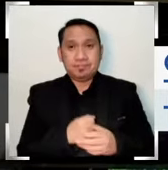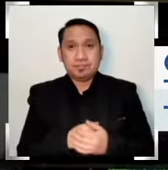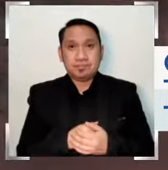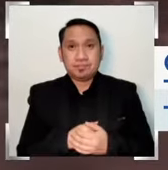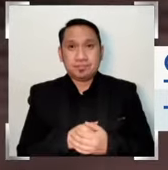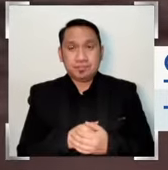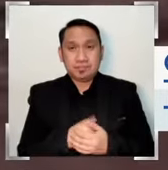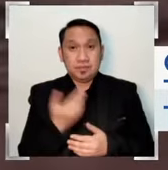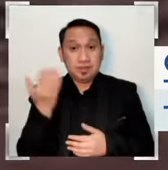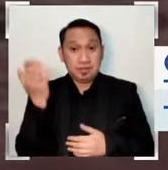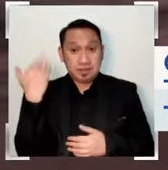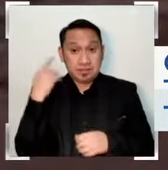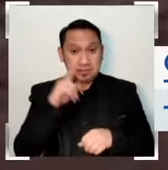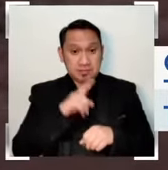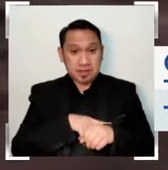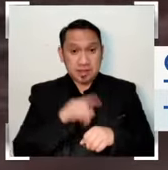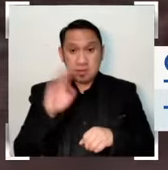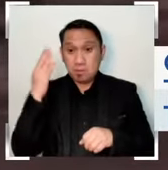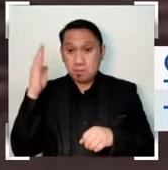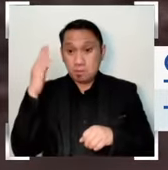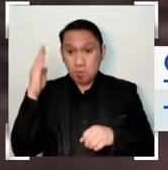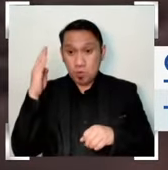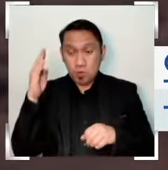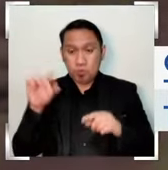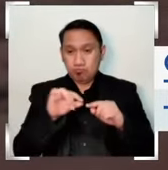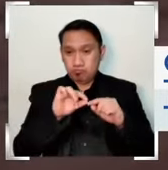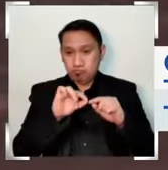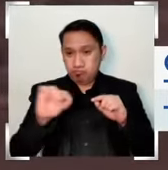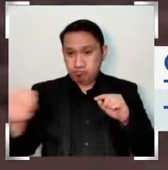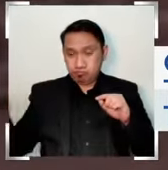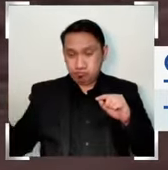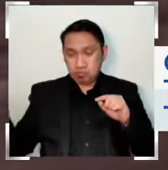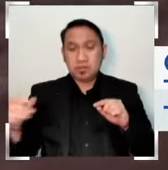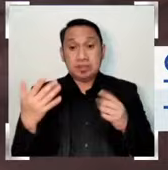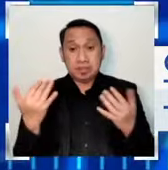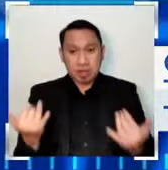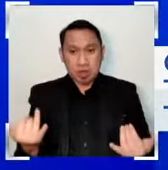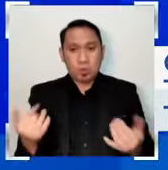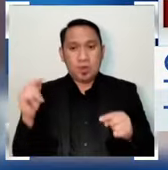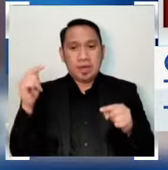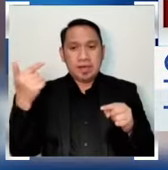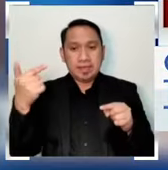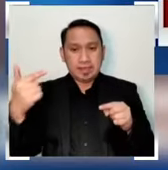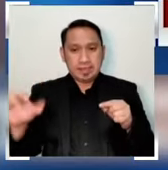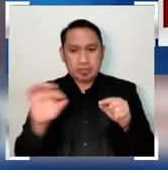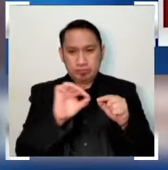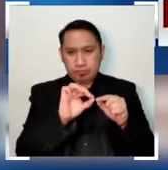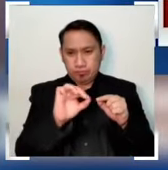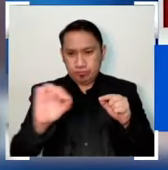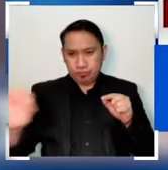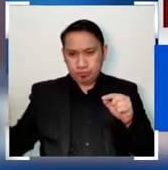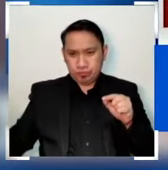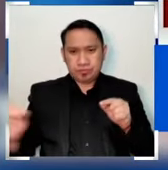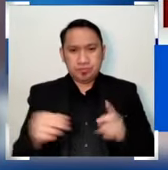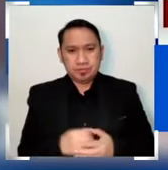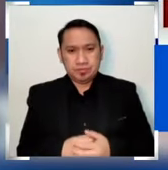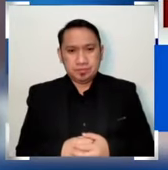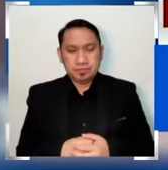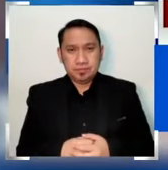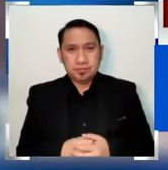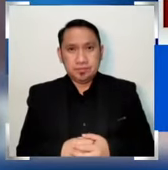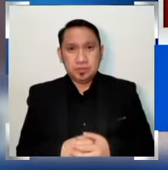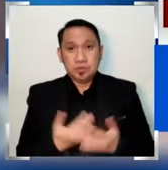ng China kumpara sa green light na itinutok sa BRP Malapascua sa Ayungin Shoal. Nagkaroon sila ng temporary blindness